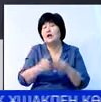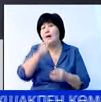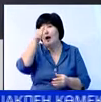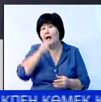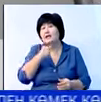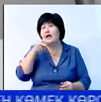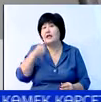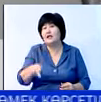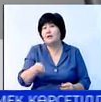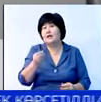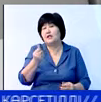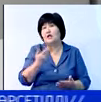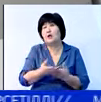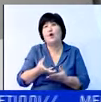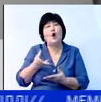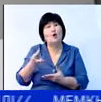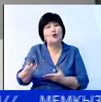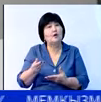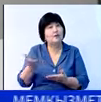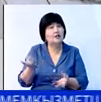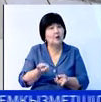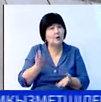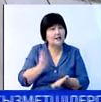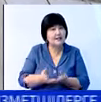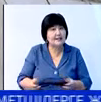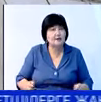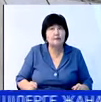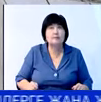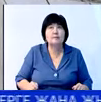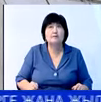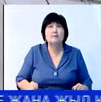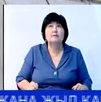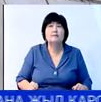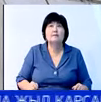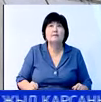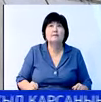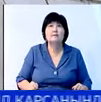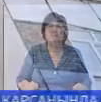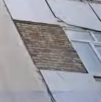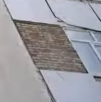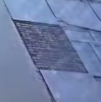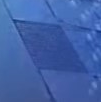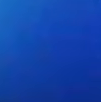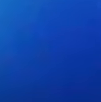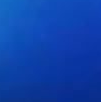сайын 2000 теңге көлемінде төлем жасауы тиіс. Әділбек Жахан, Нұрлыбек Нұрмахан, Қызылорда телеарнасы.